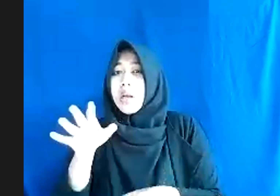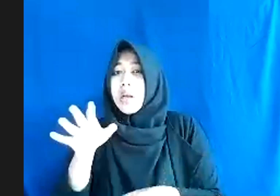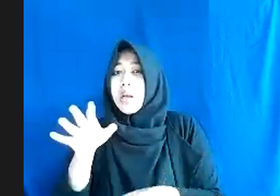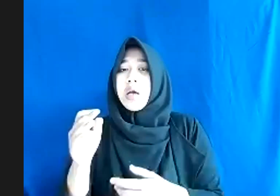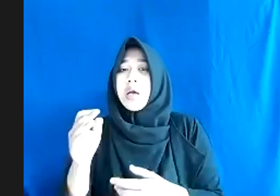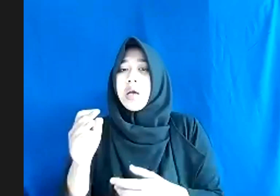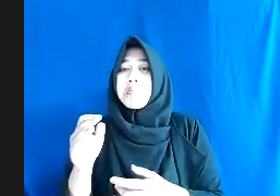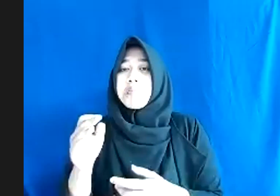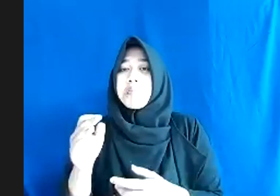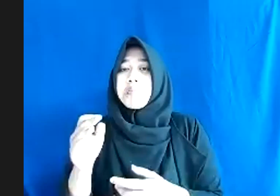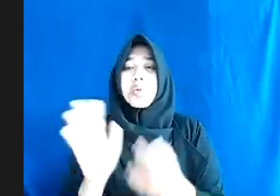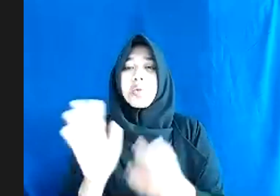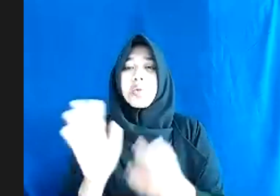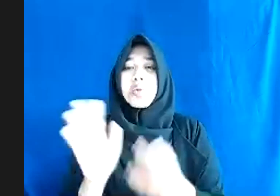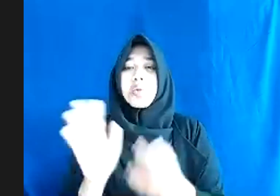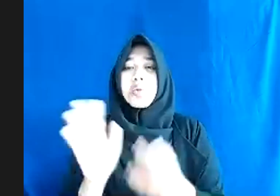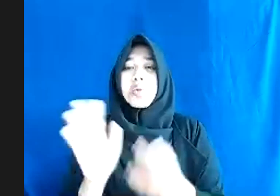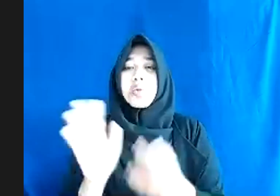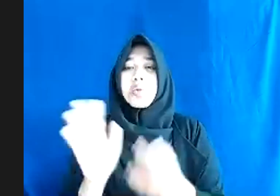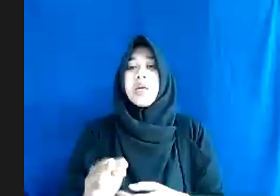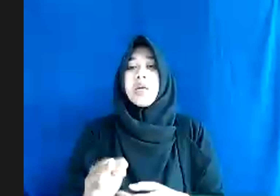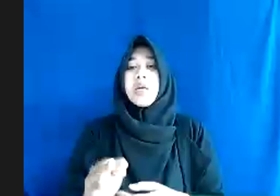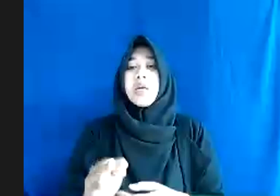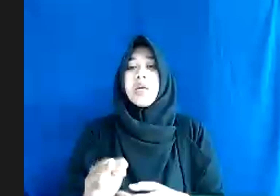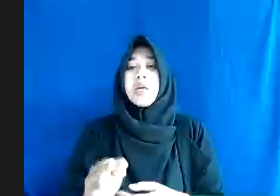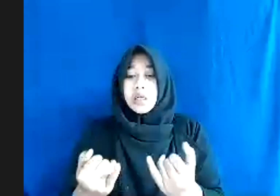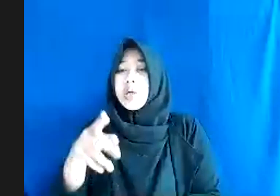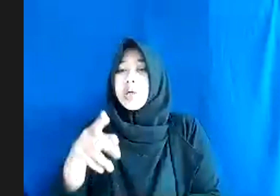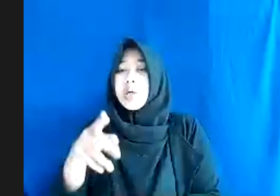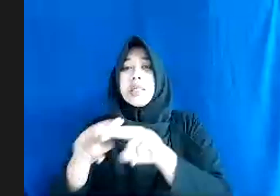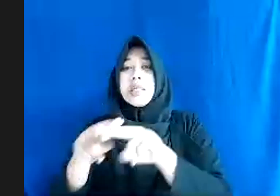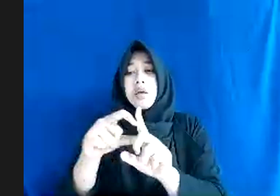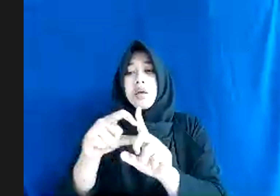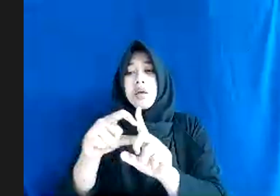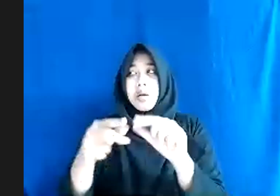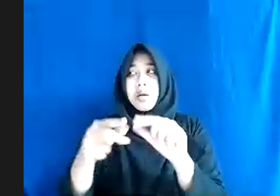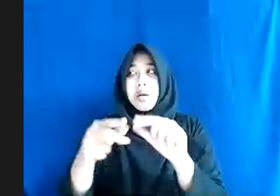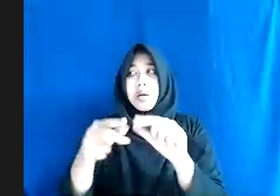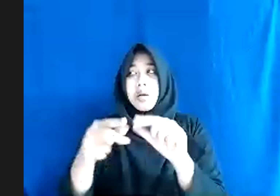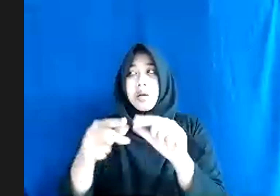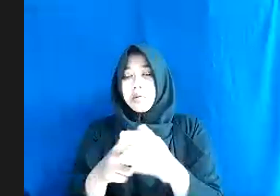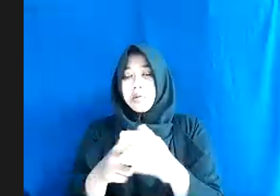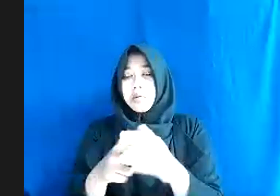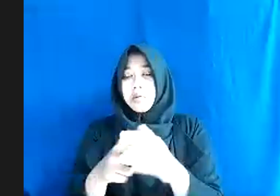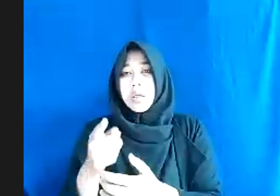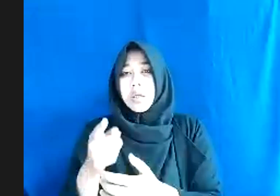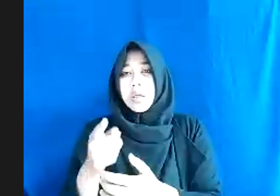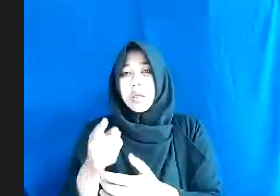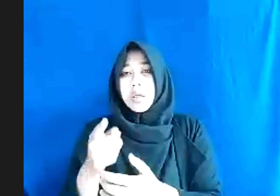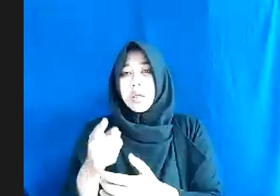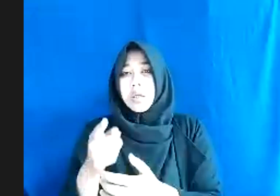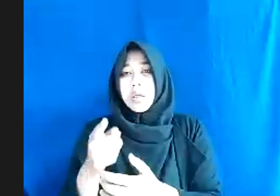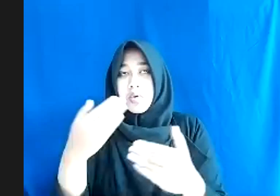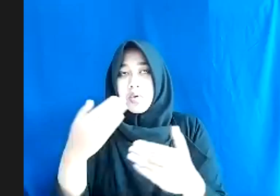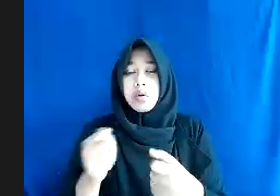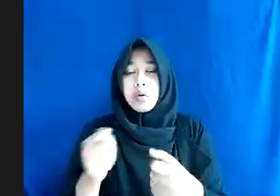kalau kemudian dewan berkelindan dengan pemerintah, ini yang kemudian menjadi yang bermasalah masyarakatnya. Mestinya, sekali